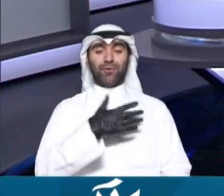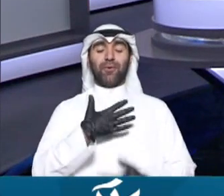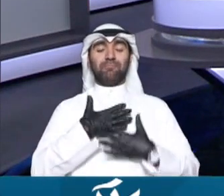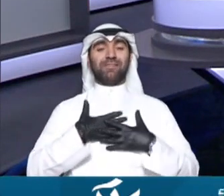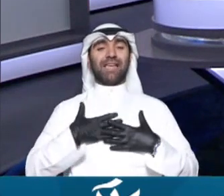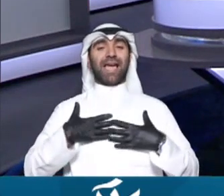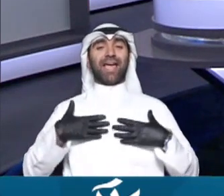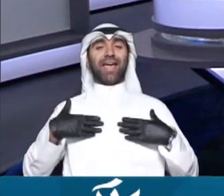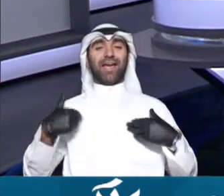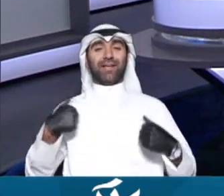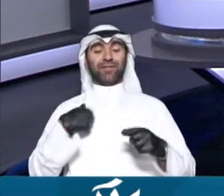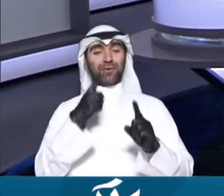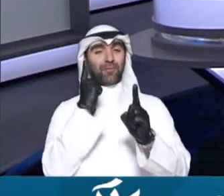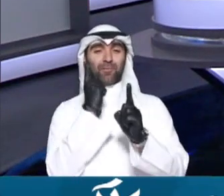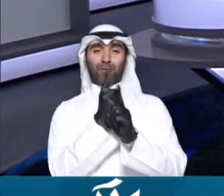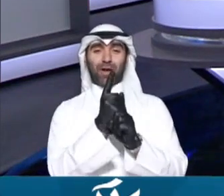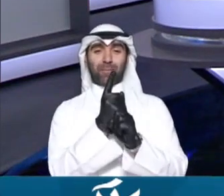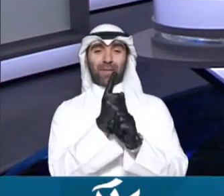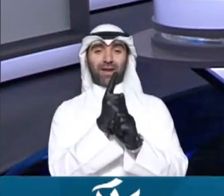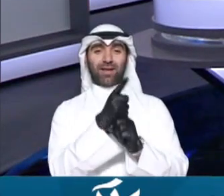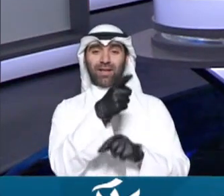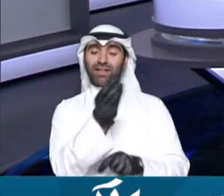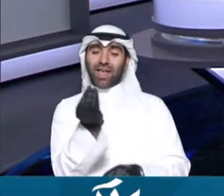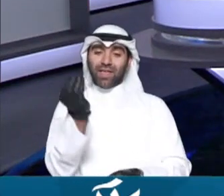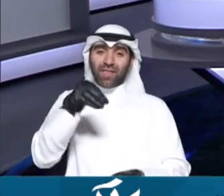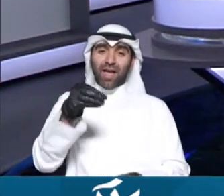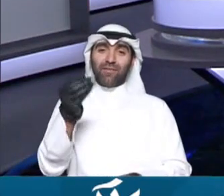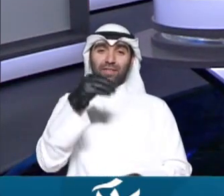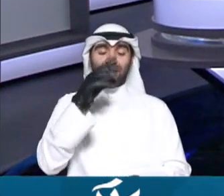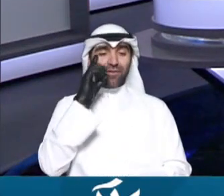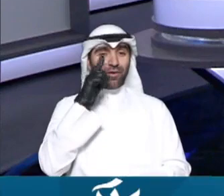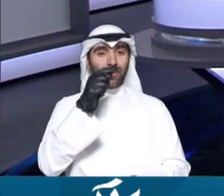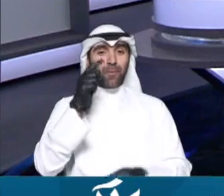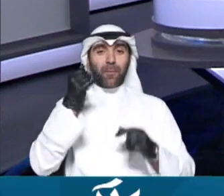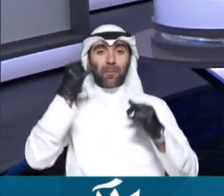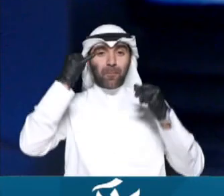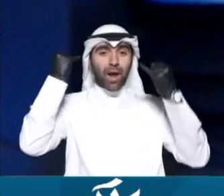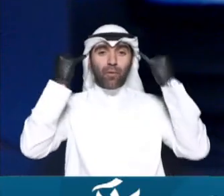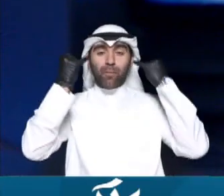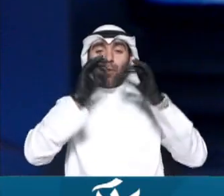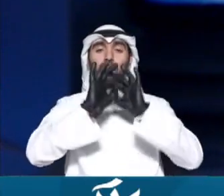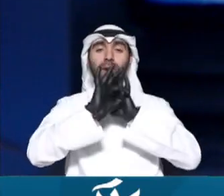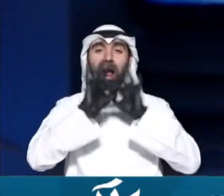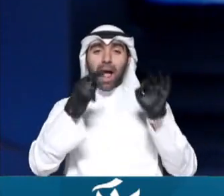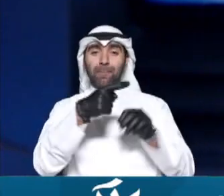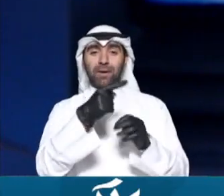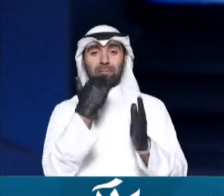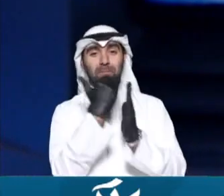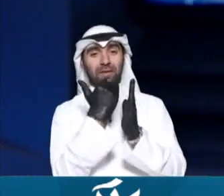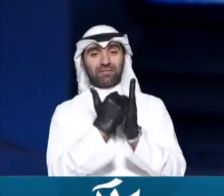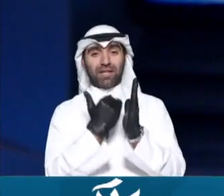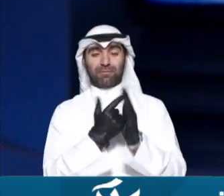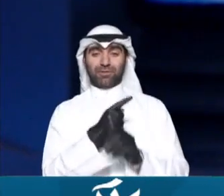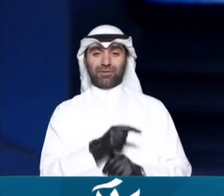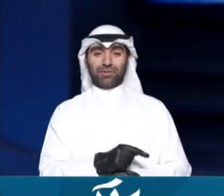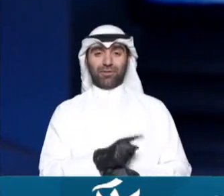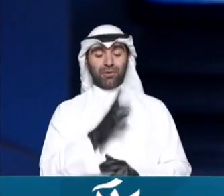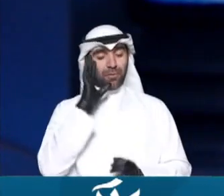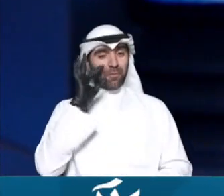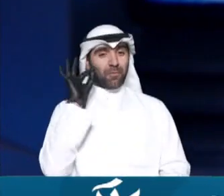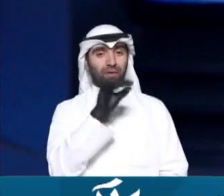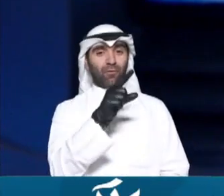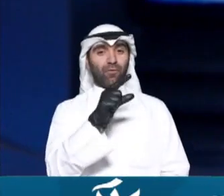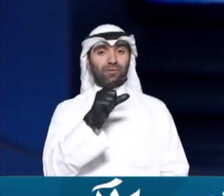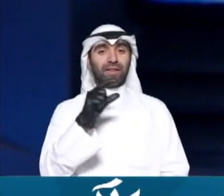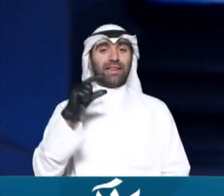وهذه يعني إضافة كبيرة لبرنامجنا لما تحمل من قلب مخلص وعقل كبير وشعور ديني ووطني